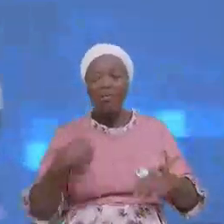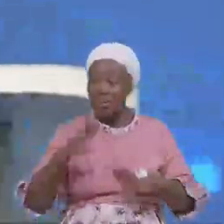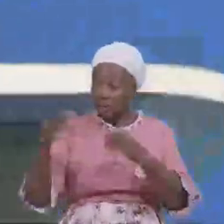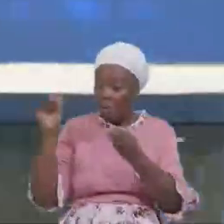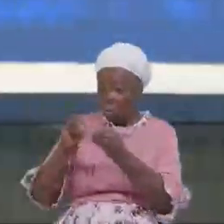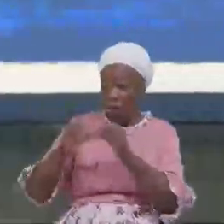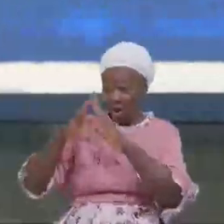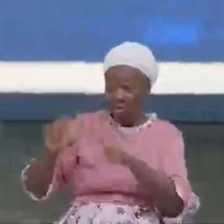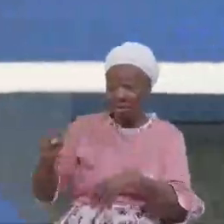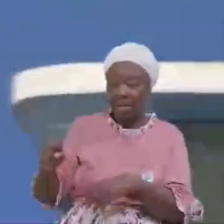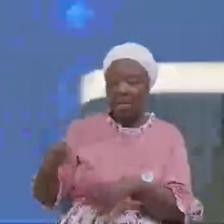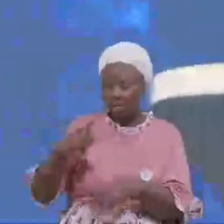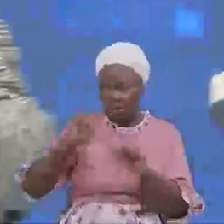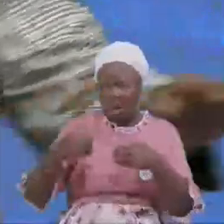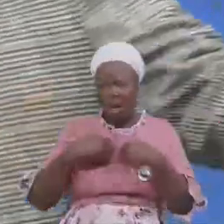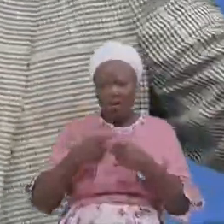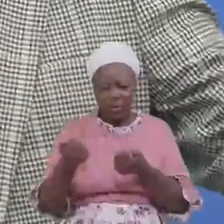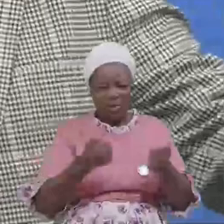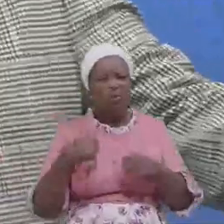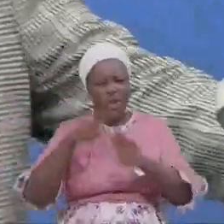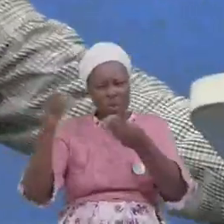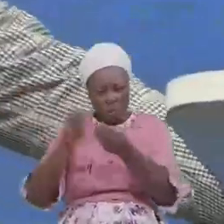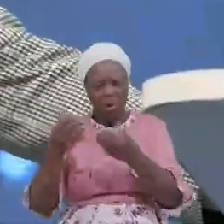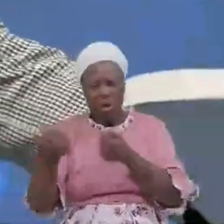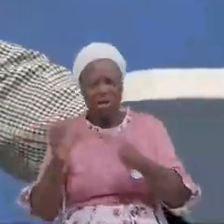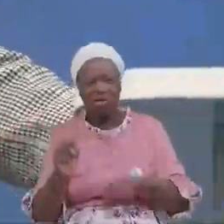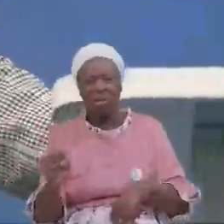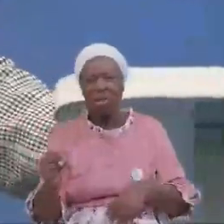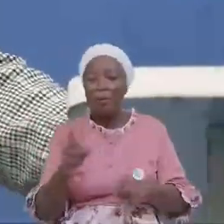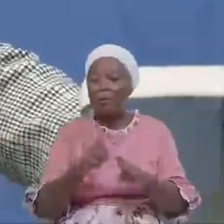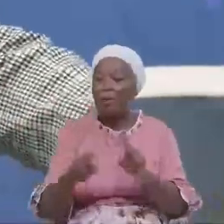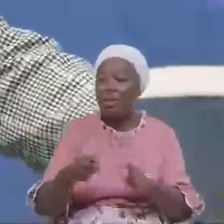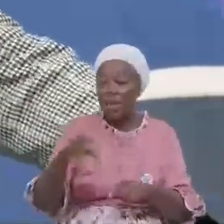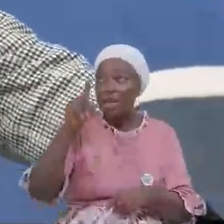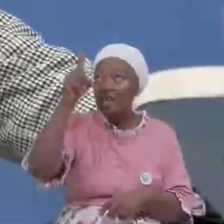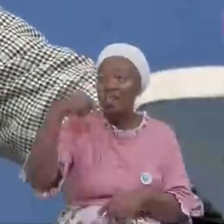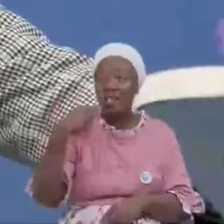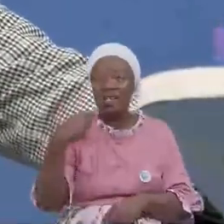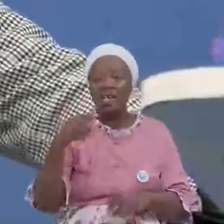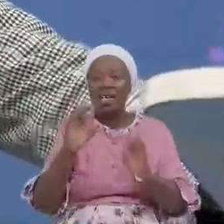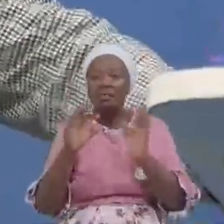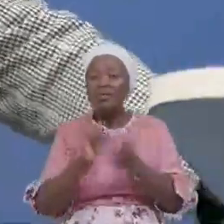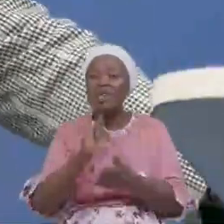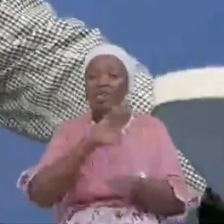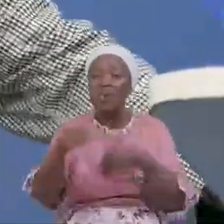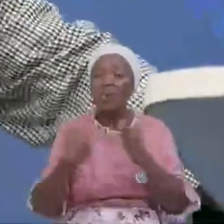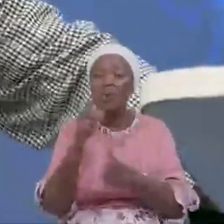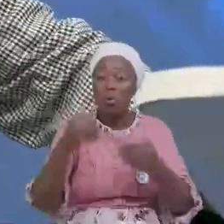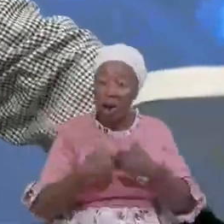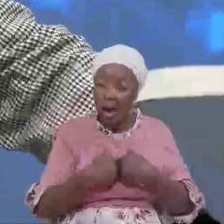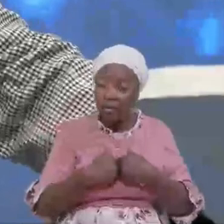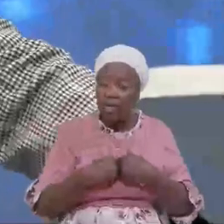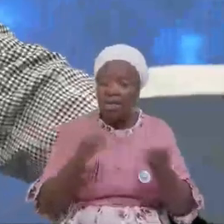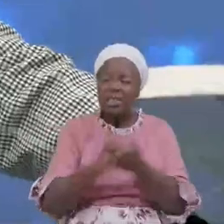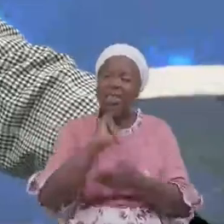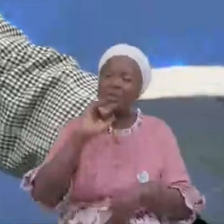maisons, tu peux avoir des véhicules, il te donne même plus de véhicules. Mais il dit, si c'est tout ce que tu as, c'est seulement